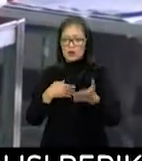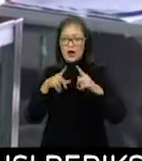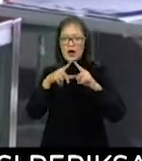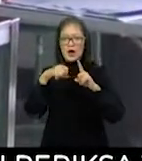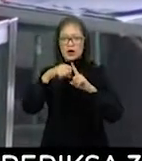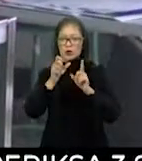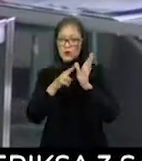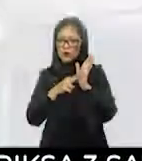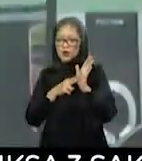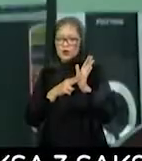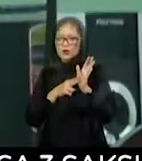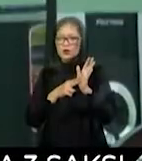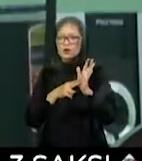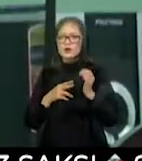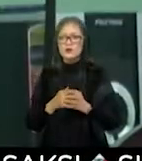Jepara